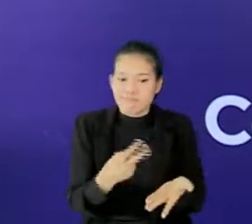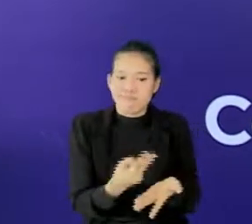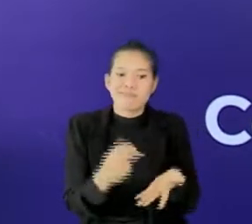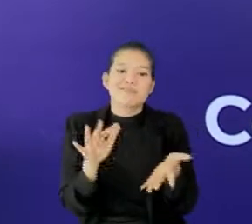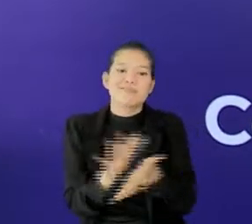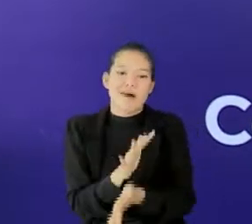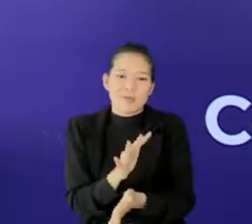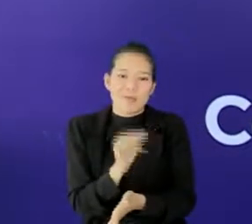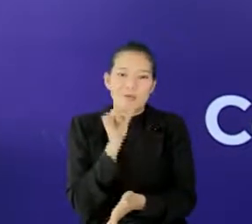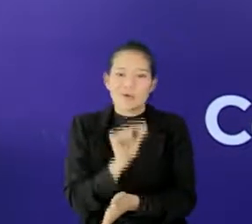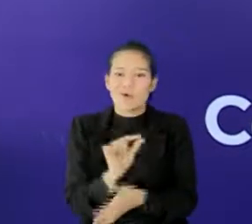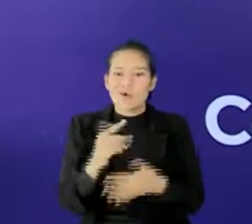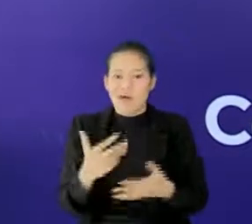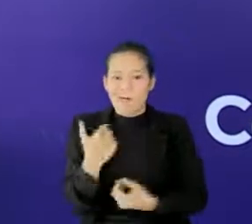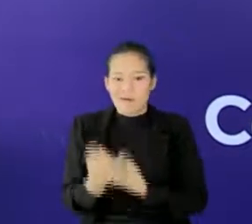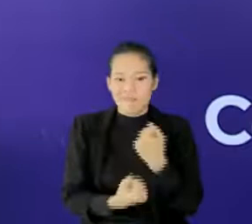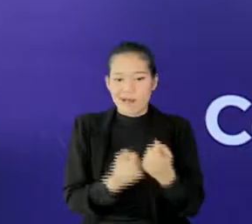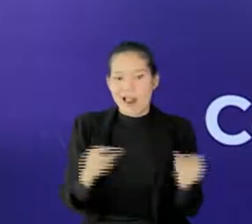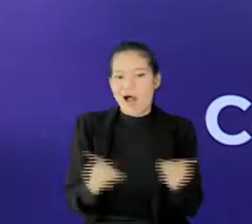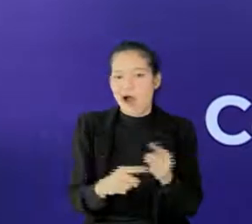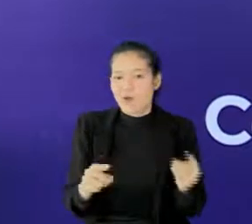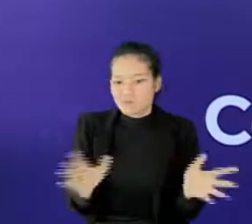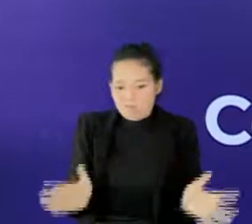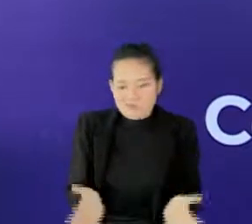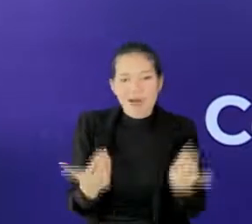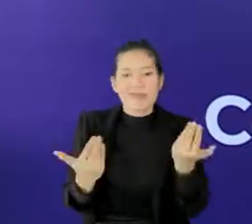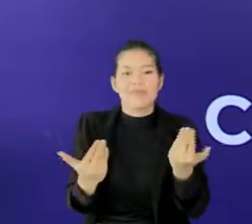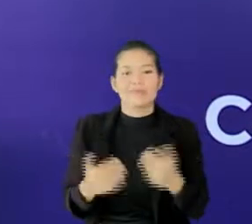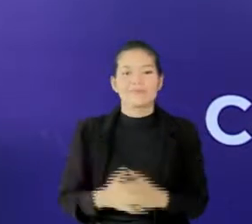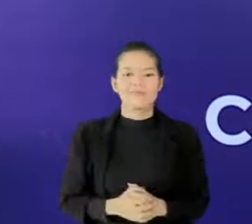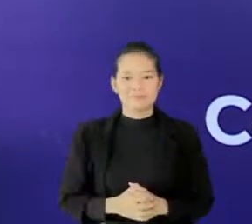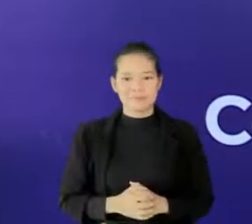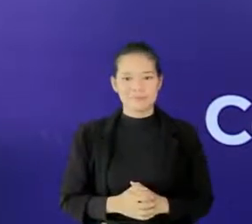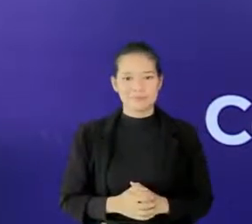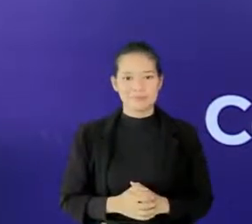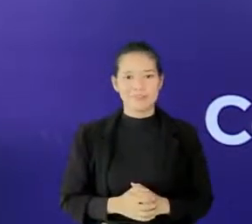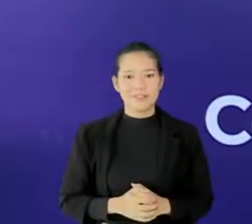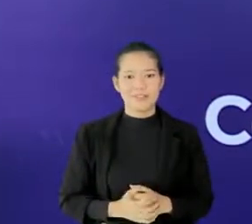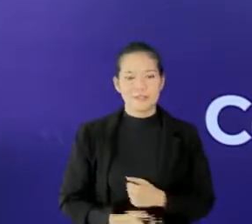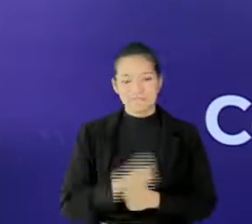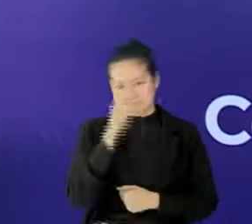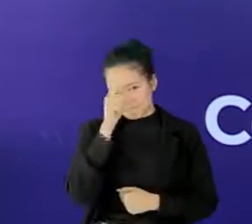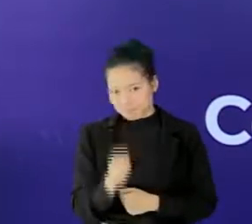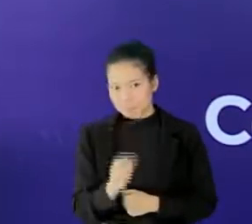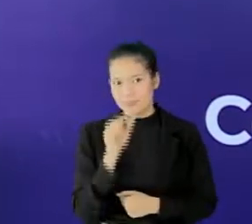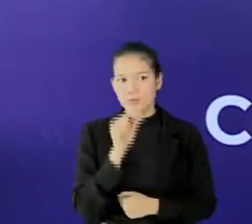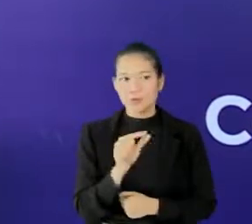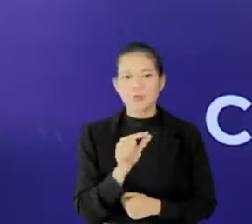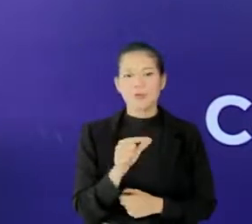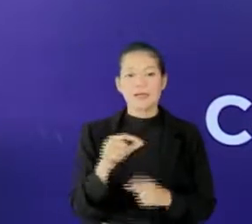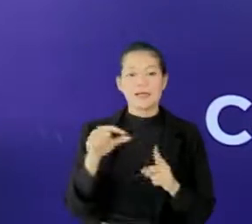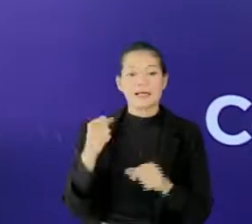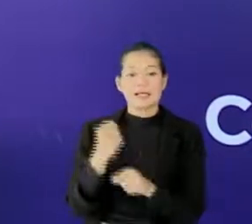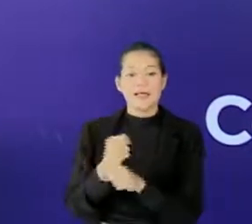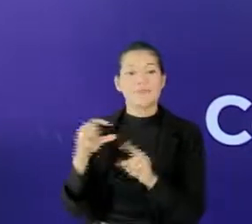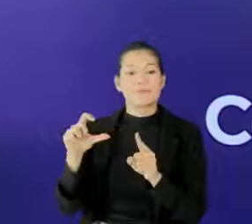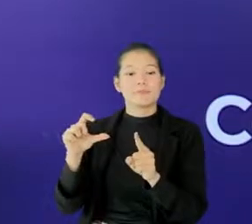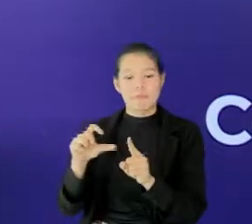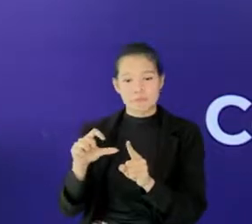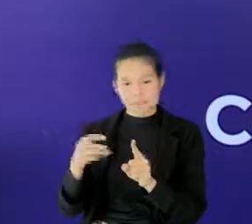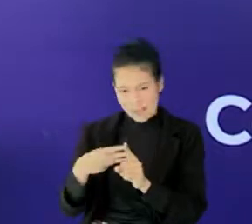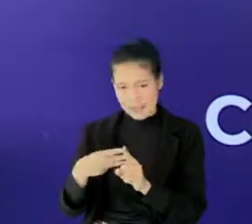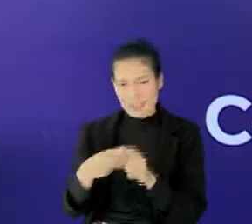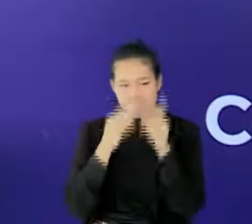untuk membangkitkan industri musik Indonesia. Lalu juga apresiasi untuk perhatian God Bless terhadap